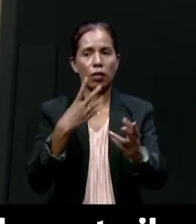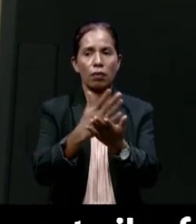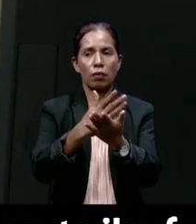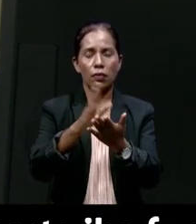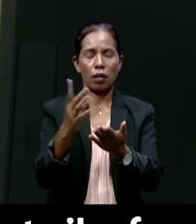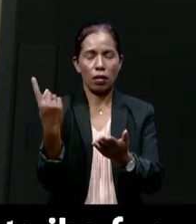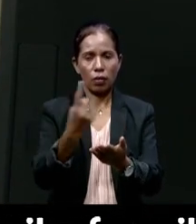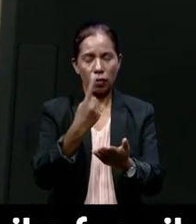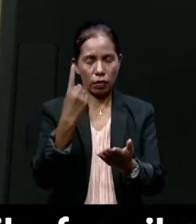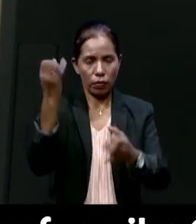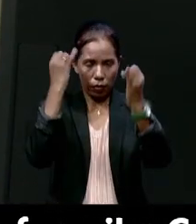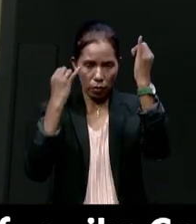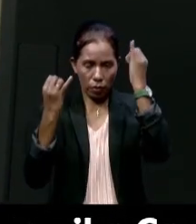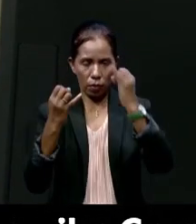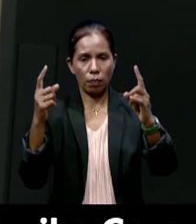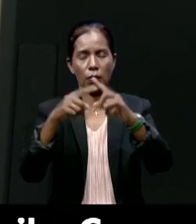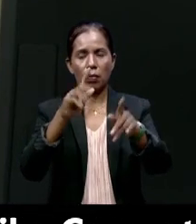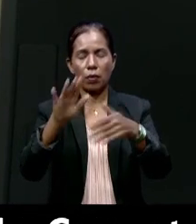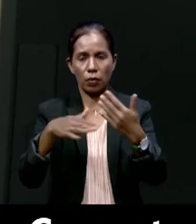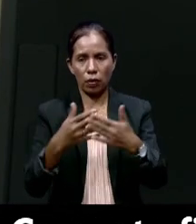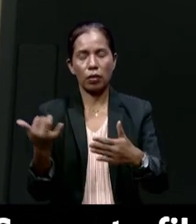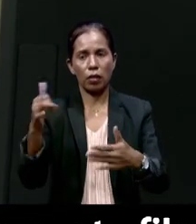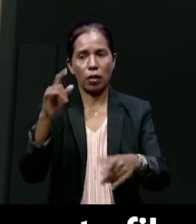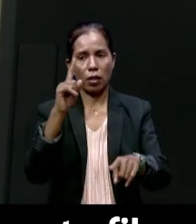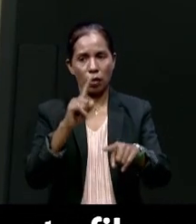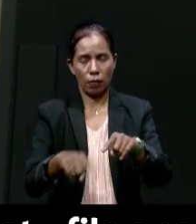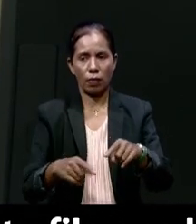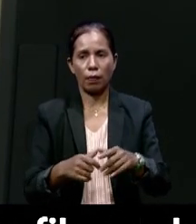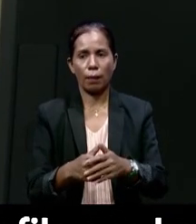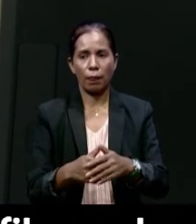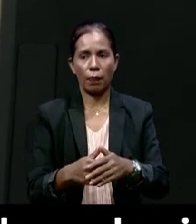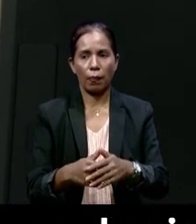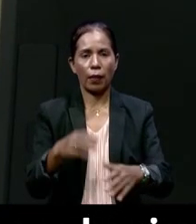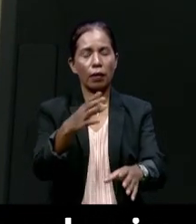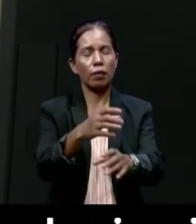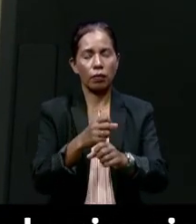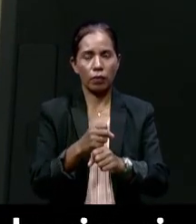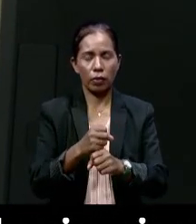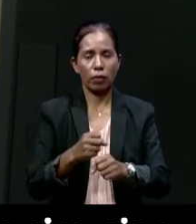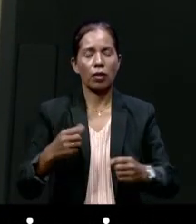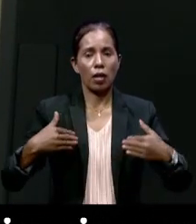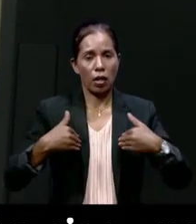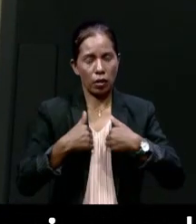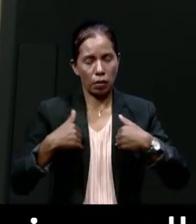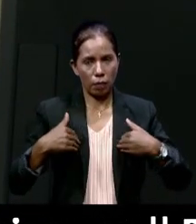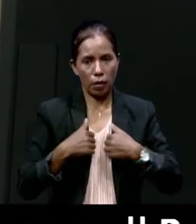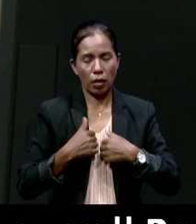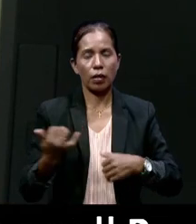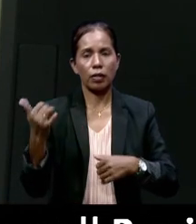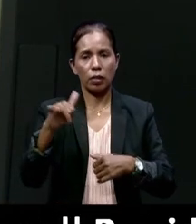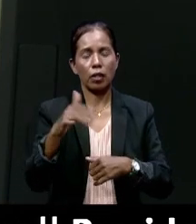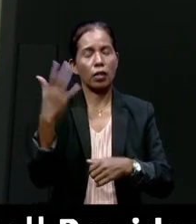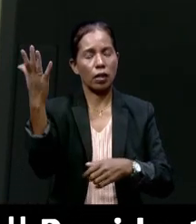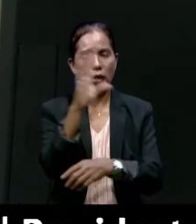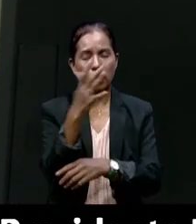fati ba komunidade sira pra sira la bele kasa on animal fui e si se kalik sira ia